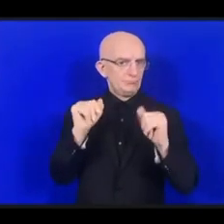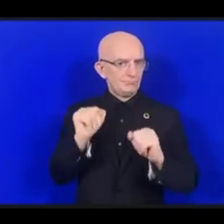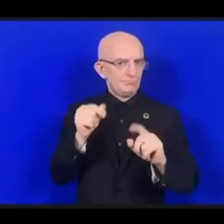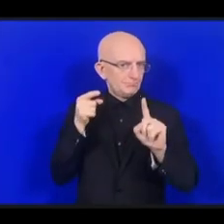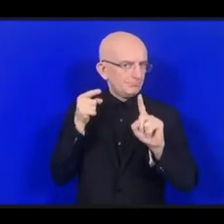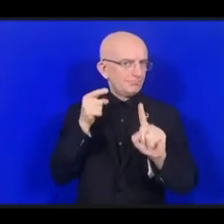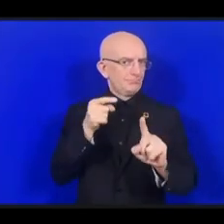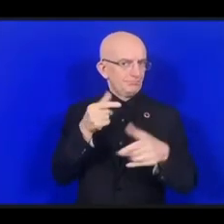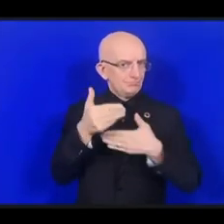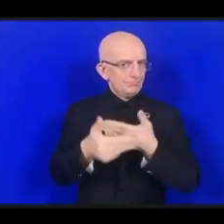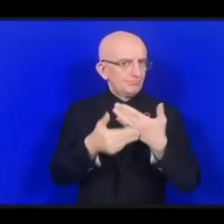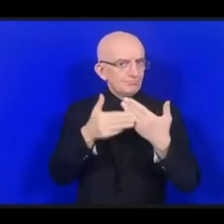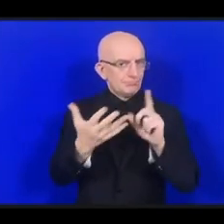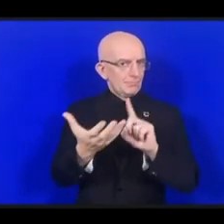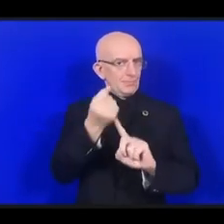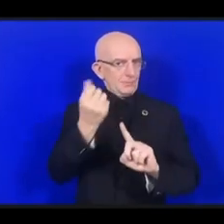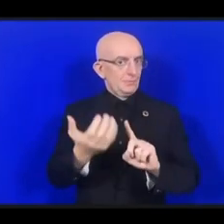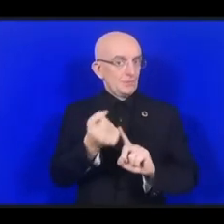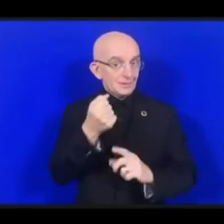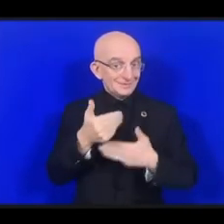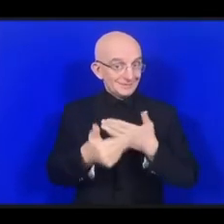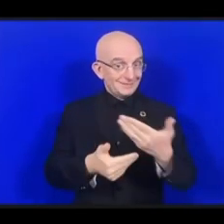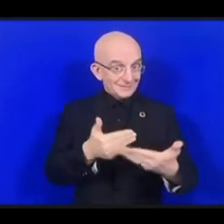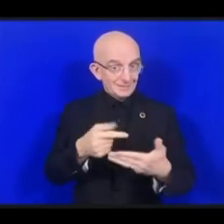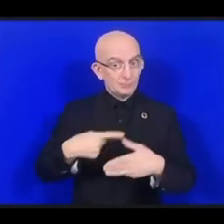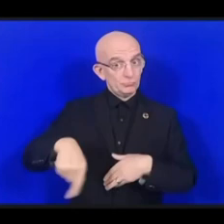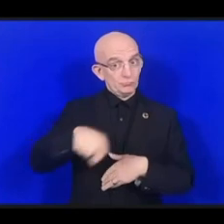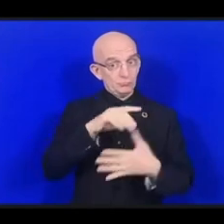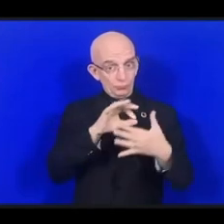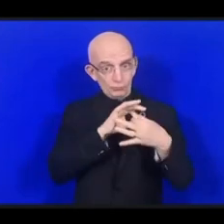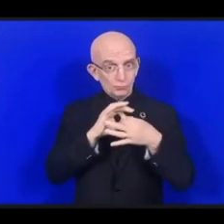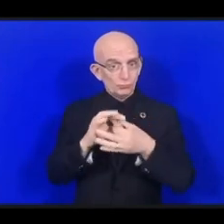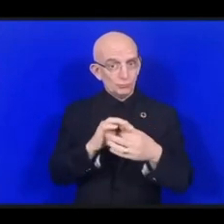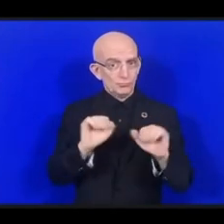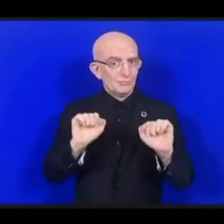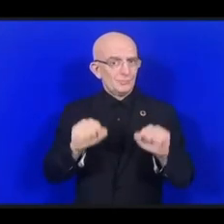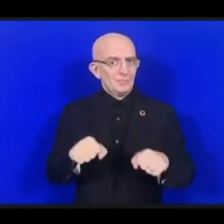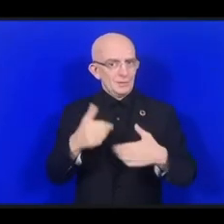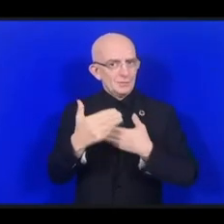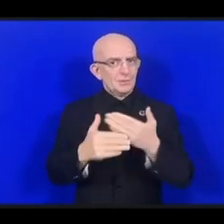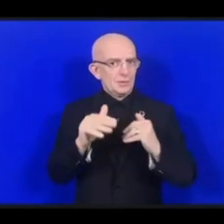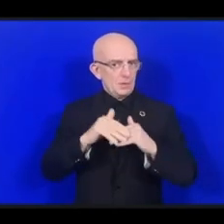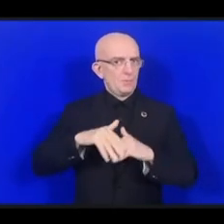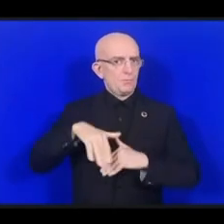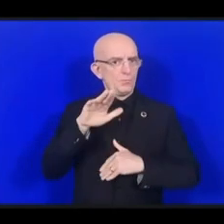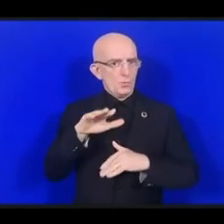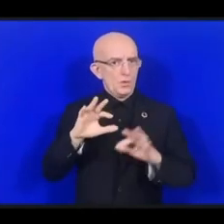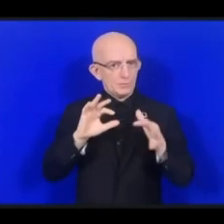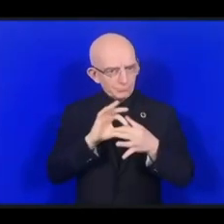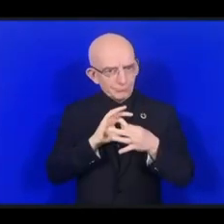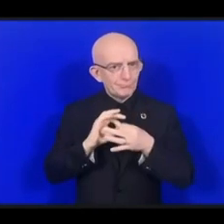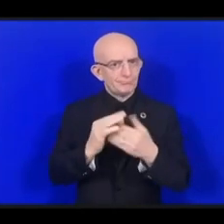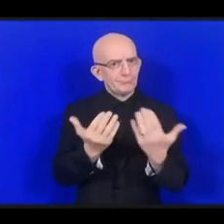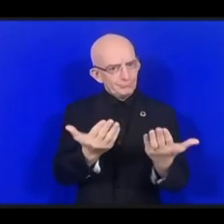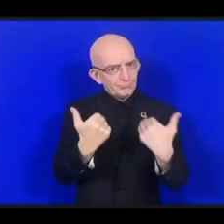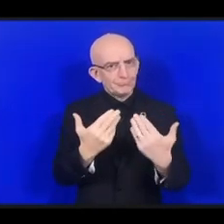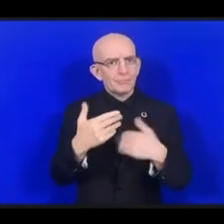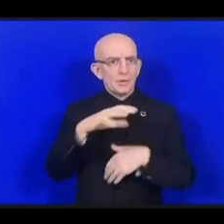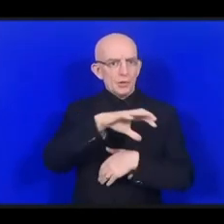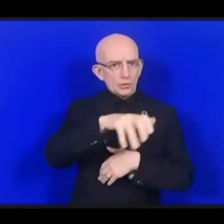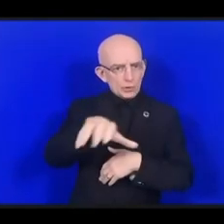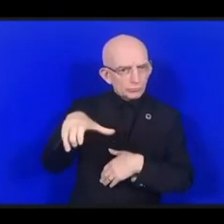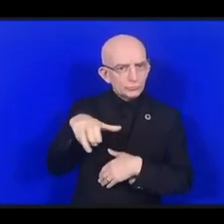ensemble que nous devons en faire encore plus en autonomisant encore plus de pays et en invitant plus de parties